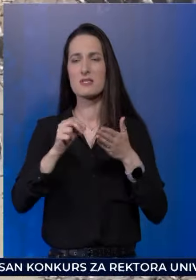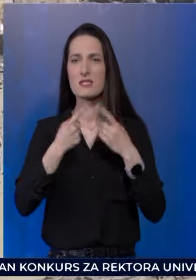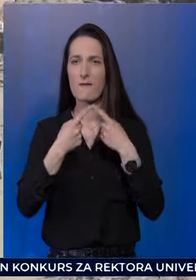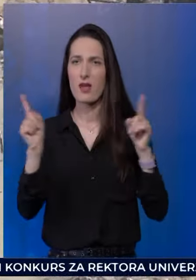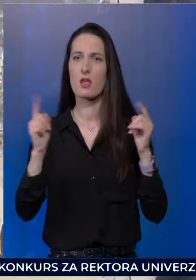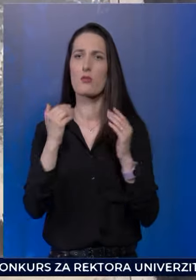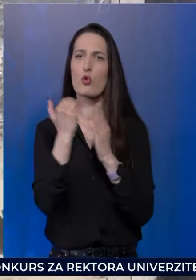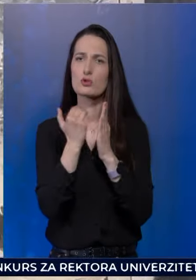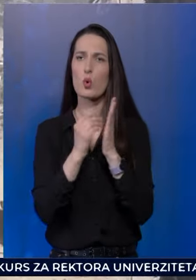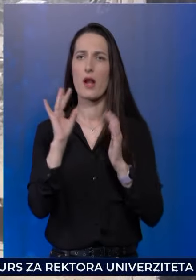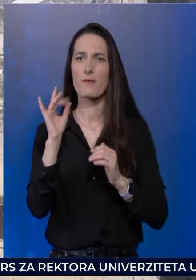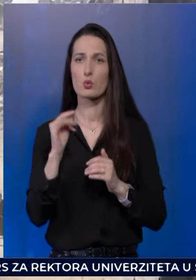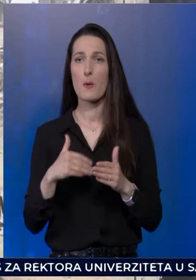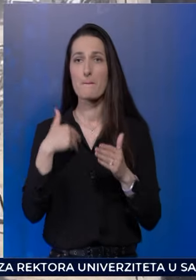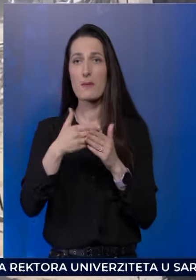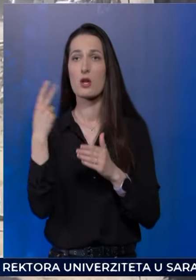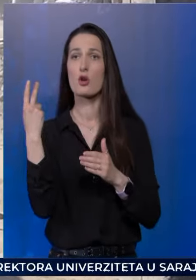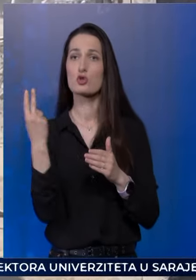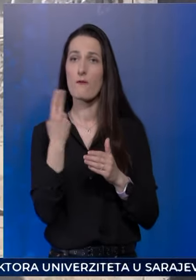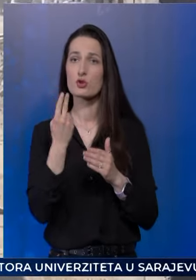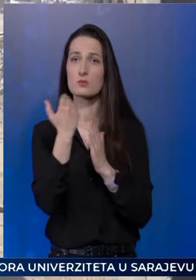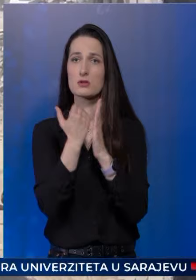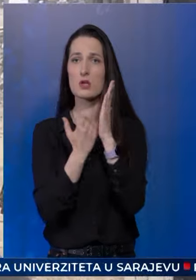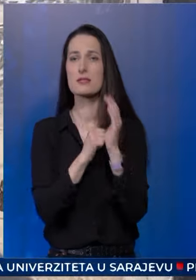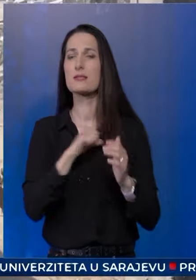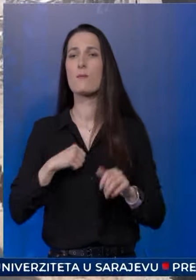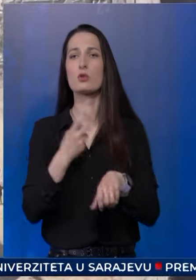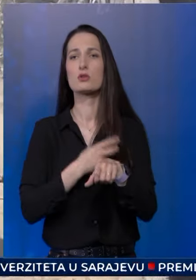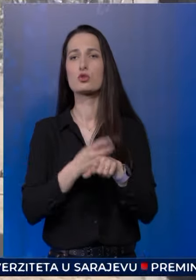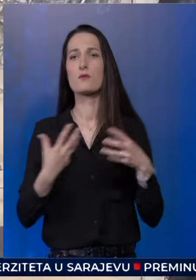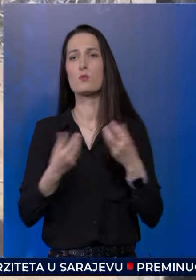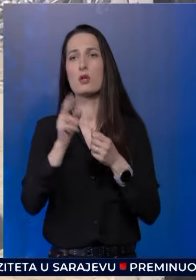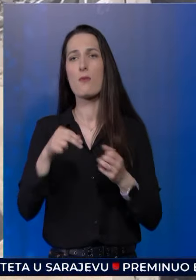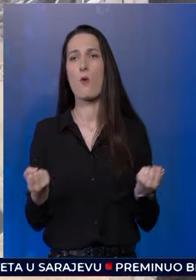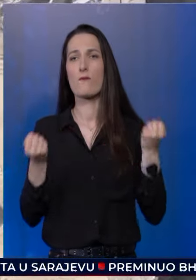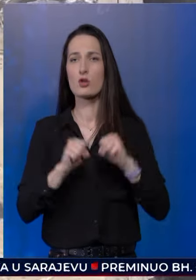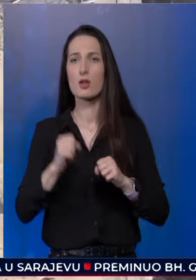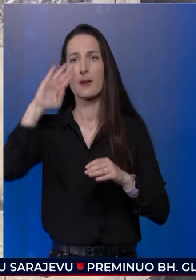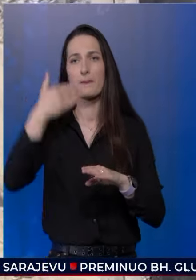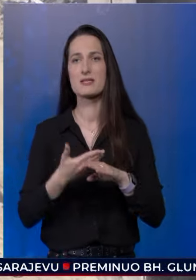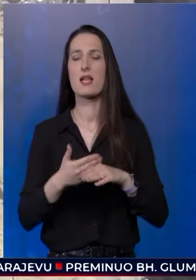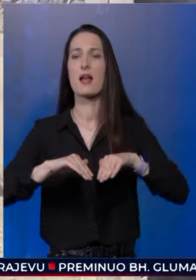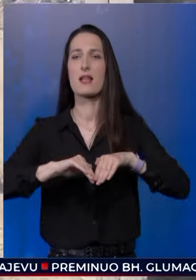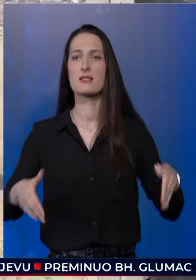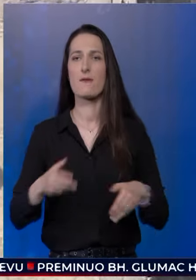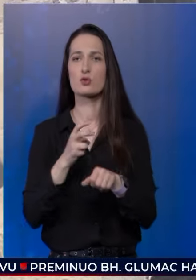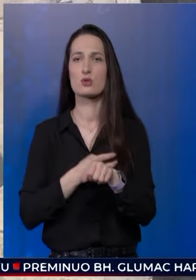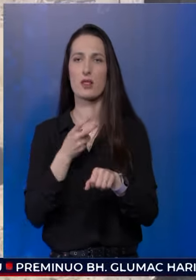referenduma. Prema slovenačkom zakonu, samo državni zbor ima ovlaštenje da prizna nezavisnost država.